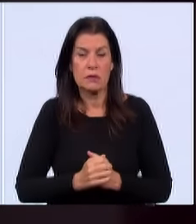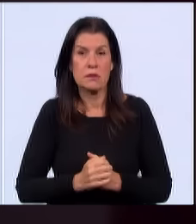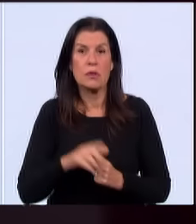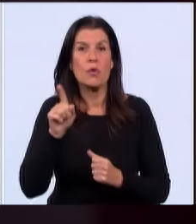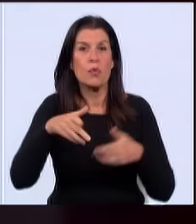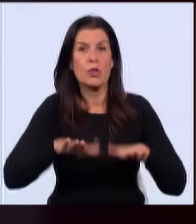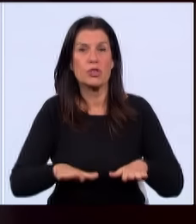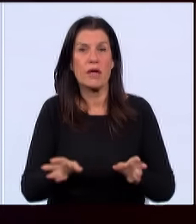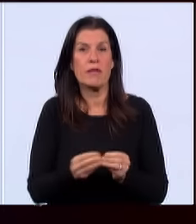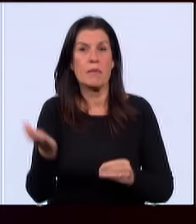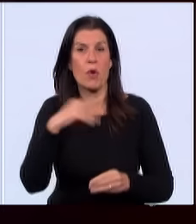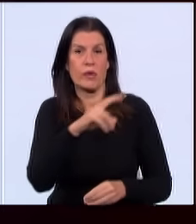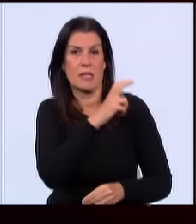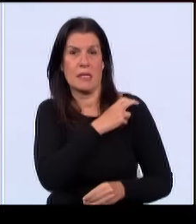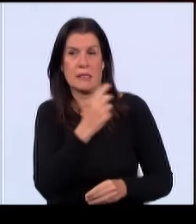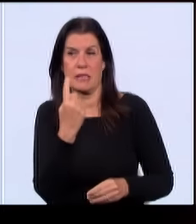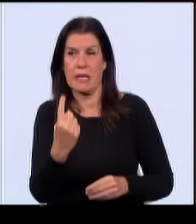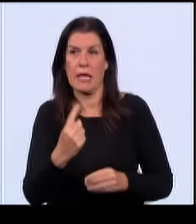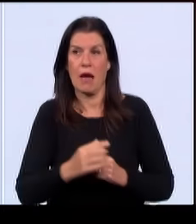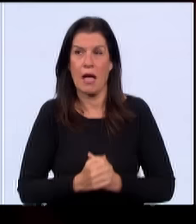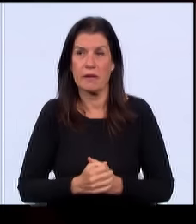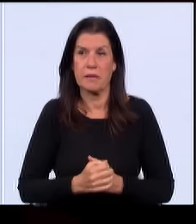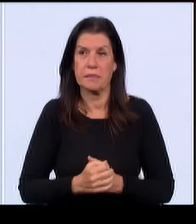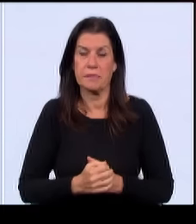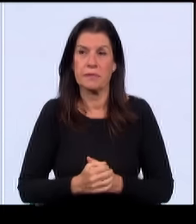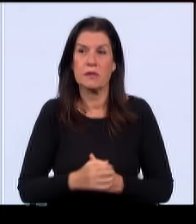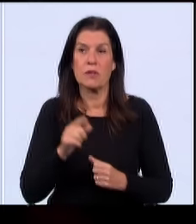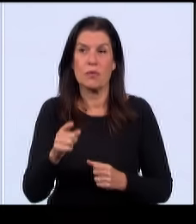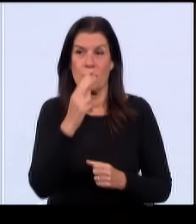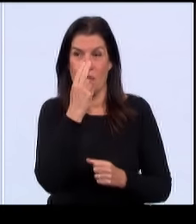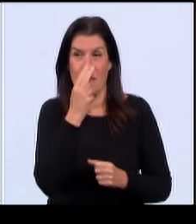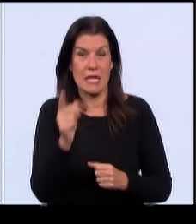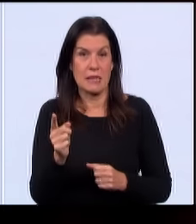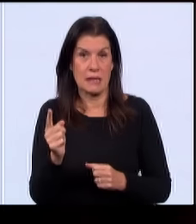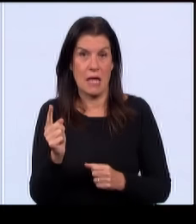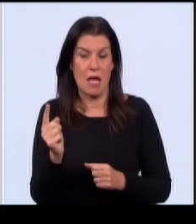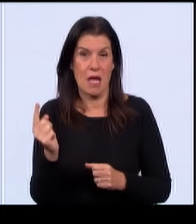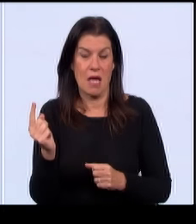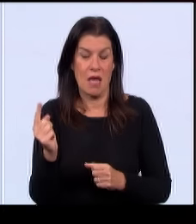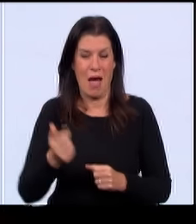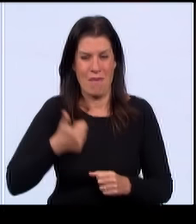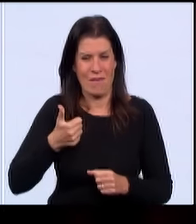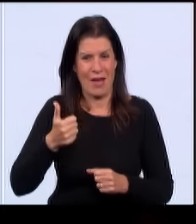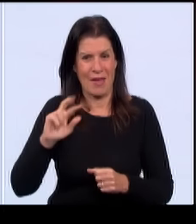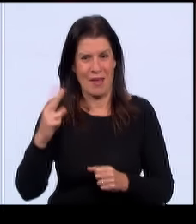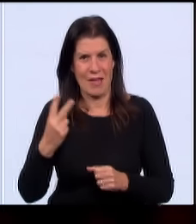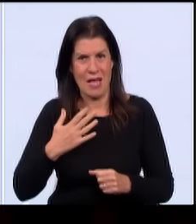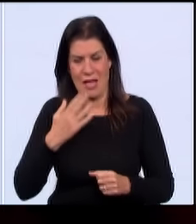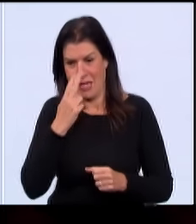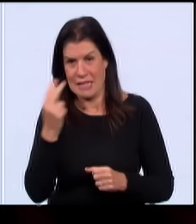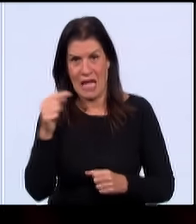מנהל הלחימה של האוגדה לא נמצא בבסיס. הוא מנסה להגיע מקיבוץ צעד, אבל נתקע למחבלים. הלחימה מנוהלת על ידי